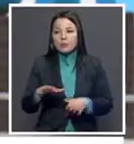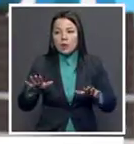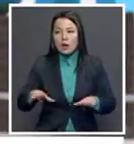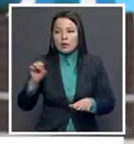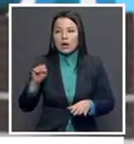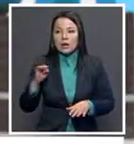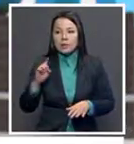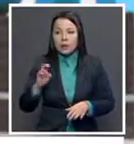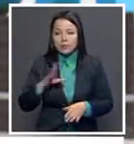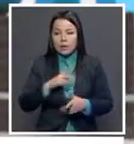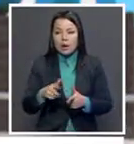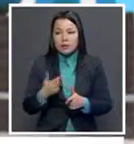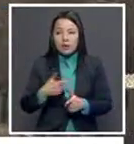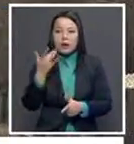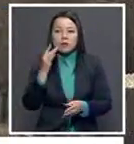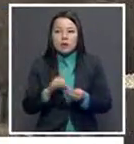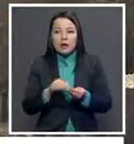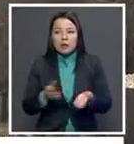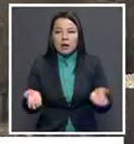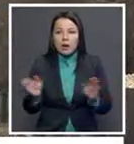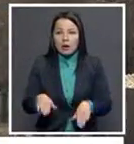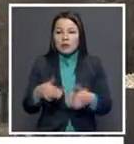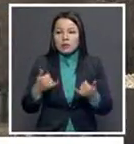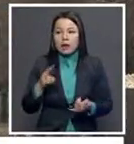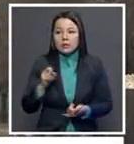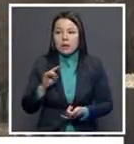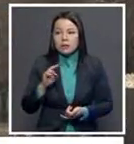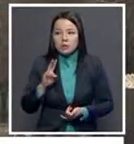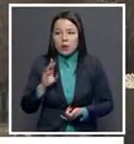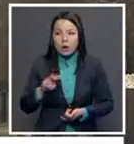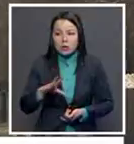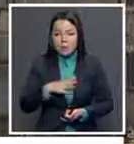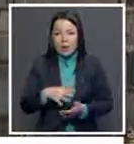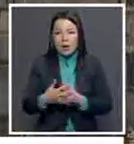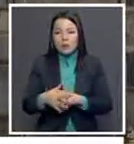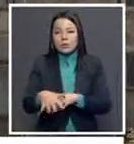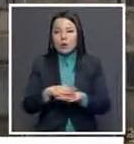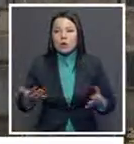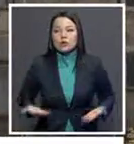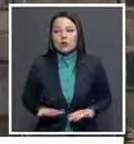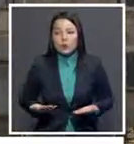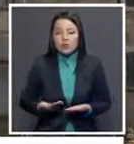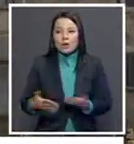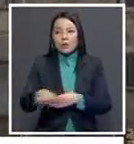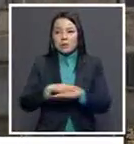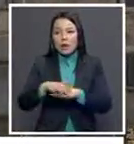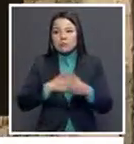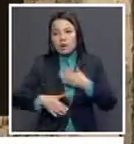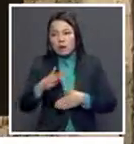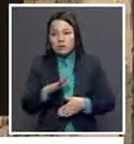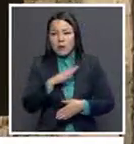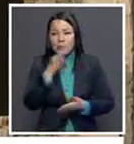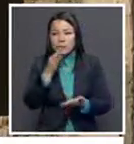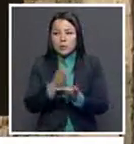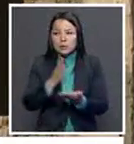Райымбек батырдың атымен аталады. Бұл жаңалыққа Нарынқол ауылының тұрғындары бек қуанды. Себебі аудан жабылғаннан бері ауылдың сұрқы